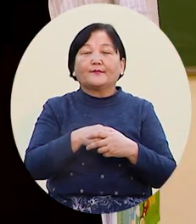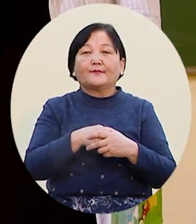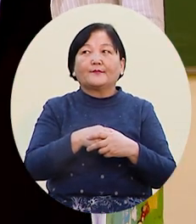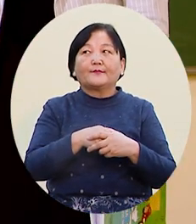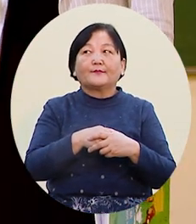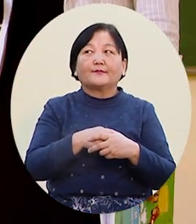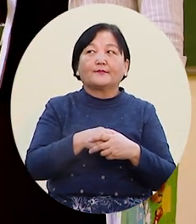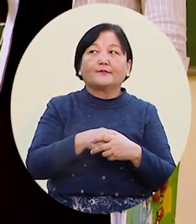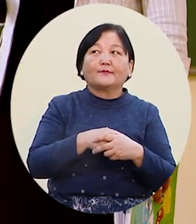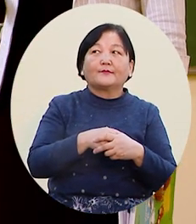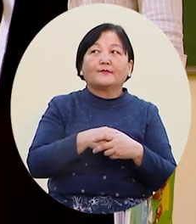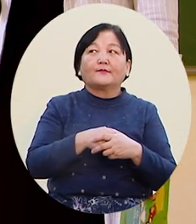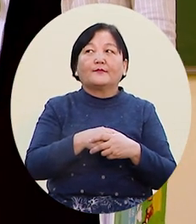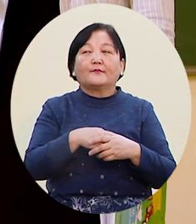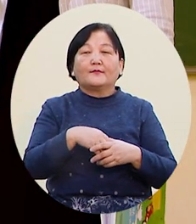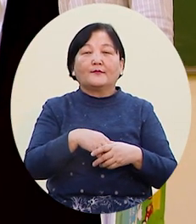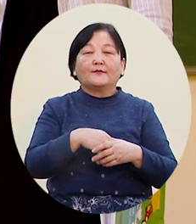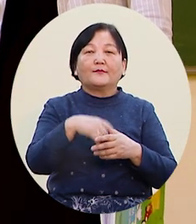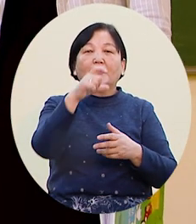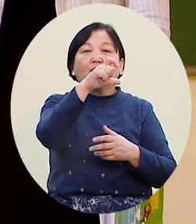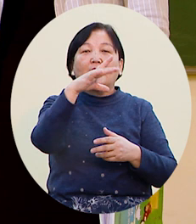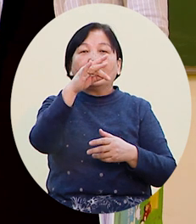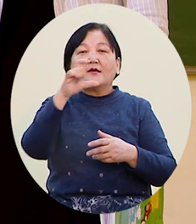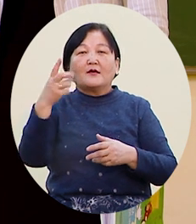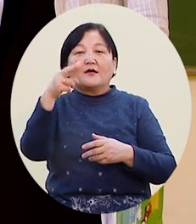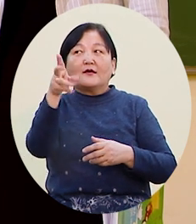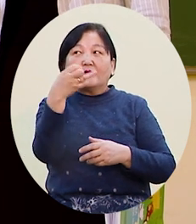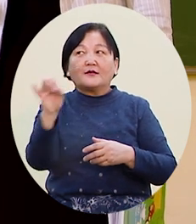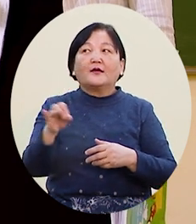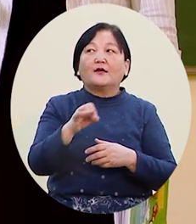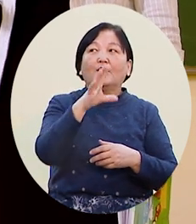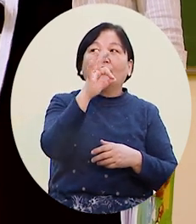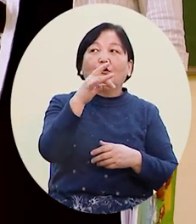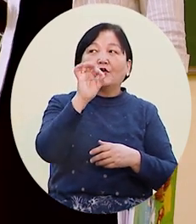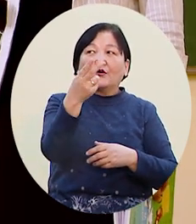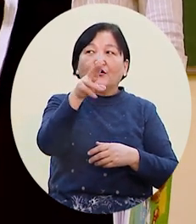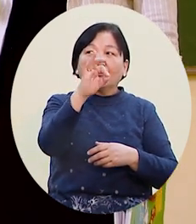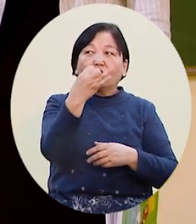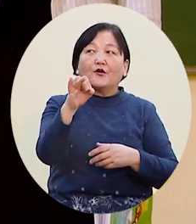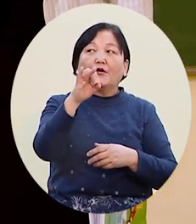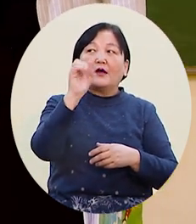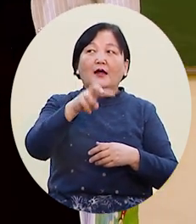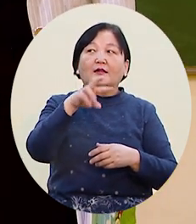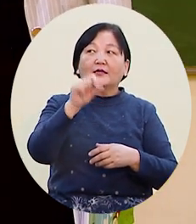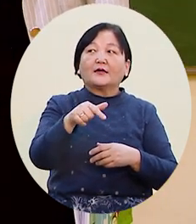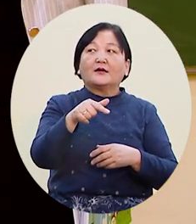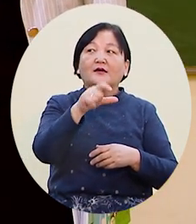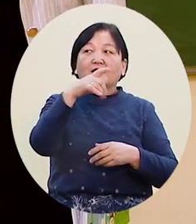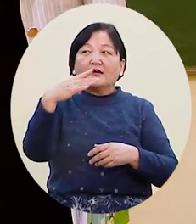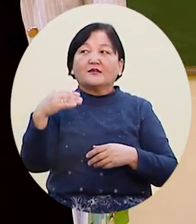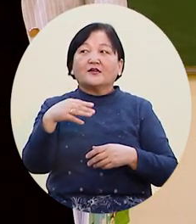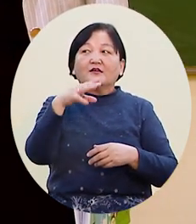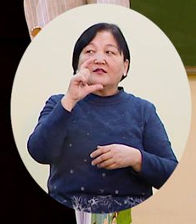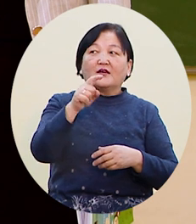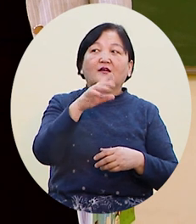хүүхдүүдээ. За энэ дэрэдэ орогдоо аав ээж тех янгир тулаан бүчин жирхийн зулцэг туугал